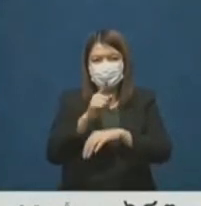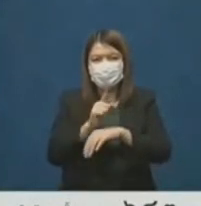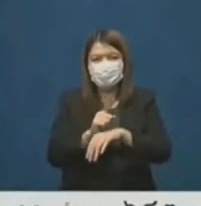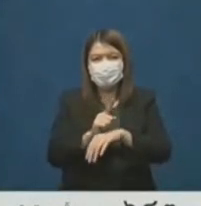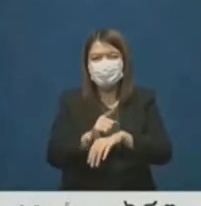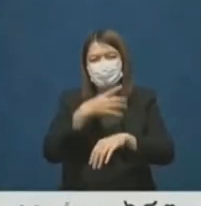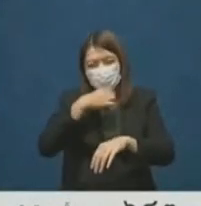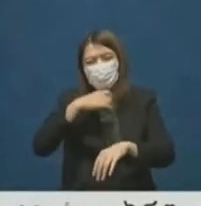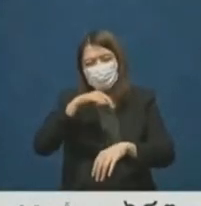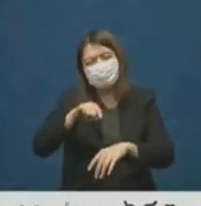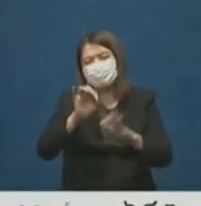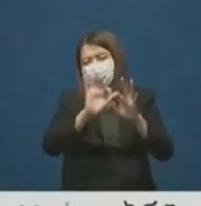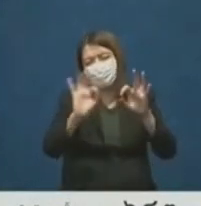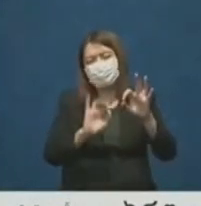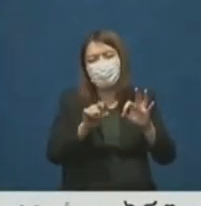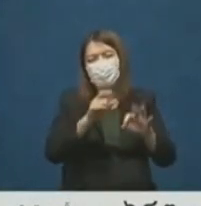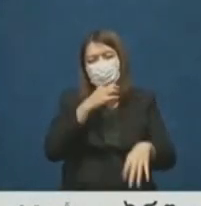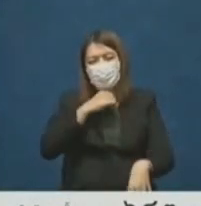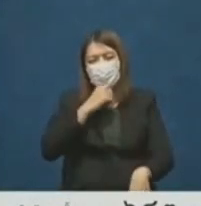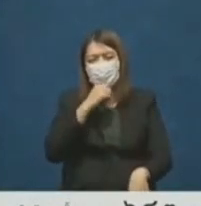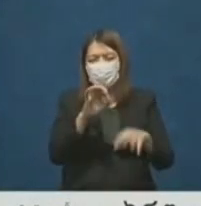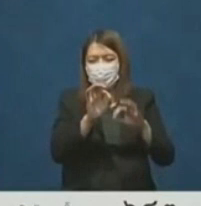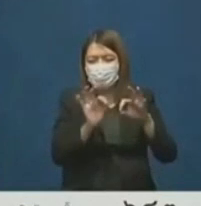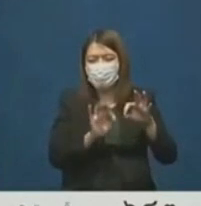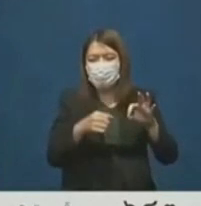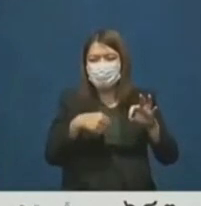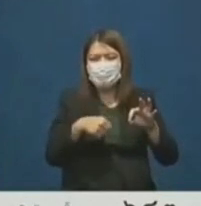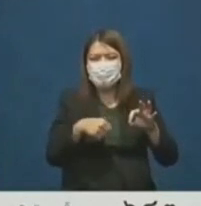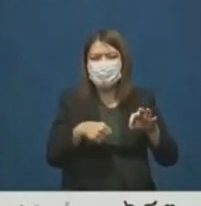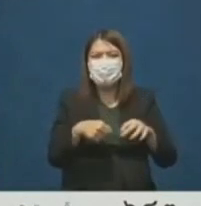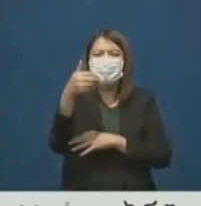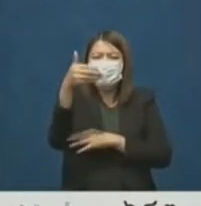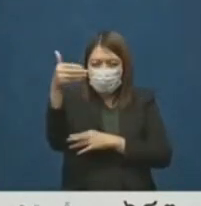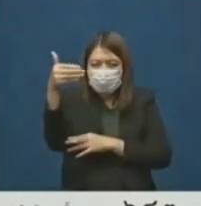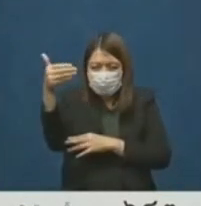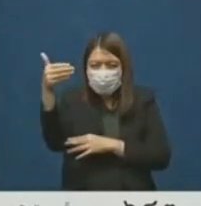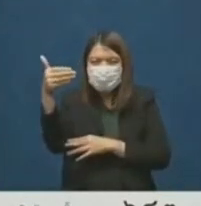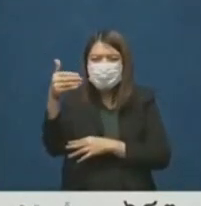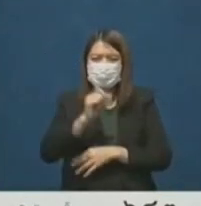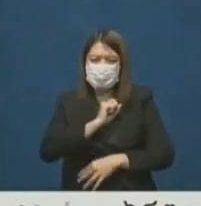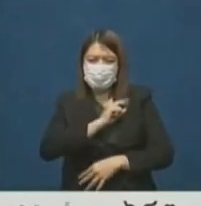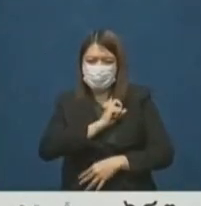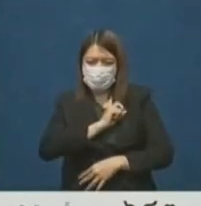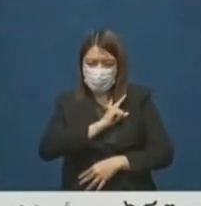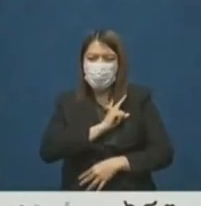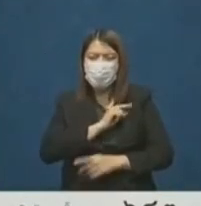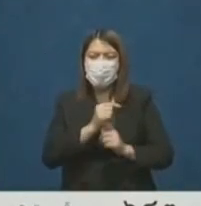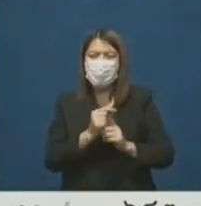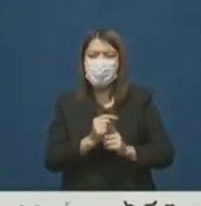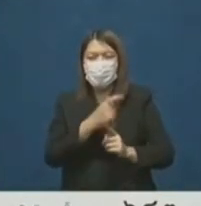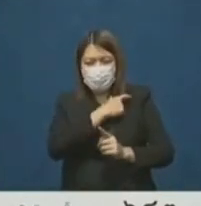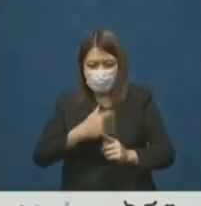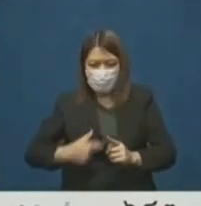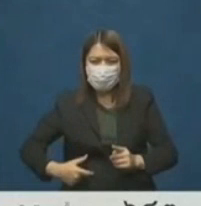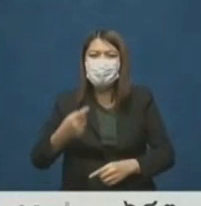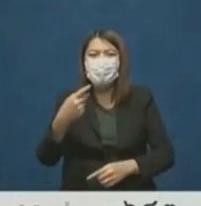ท่านประธานที่ผมบอกครับนี่เป็นวิชั่นที่ล้าหลังจริงๆถ้าเขียนแบบนี้สิบบรรทัดนี้นะครับพูดถึงคำว่าชาติตั้ง3ครั้งพูดถึงคำว่าศาสนาครั้ง